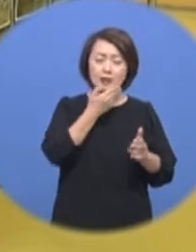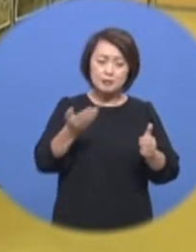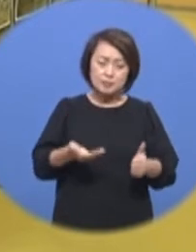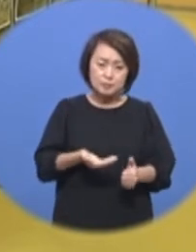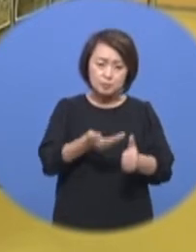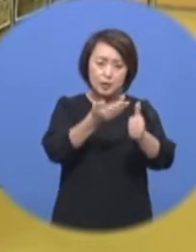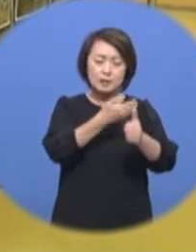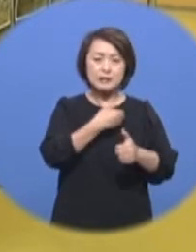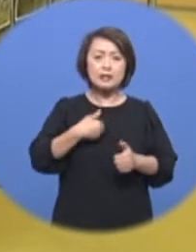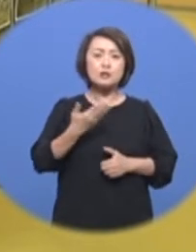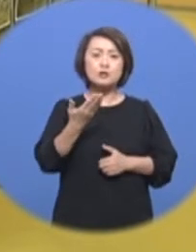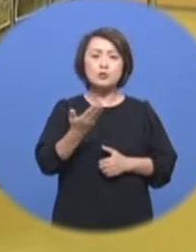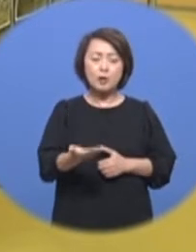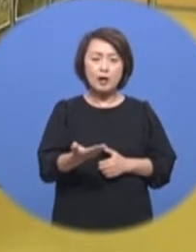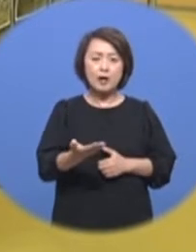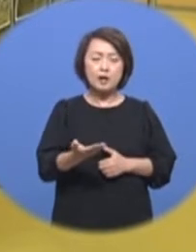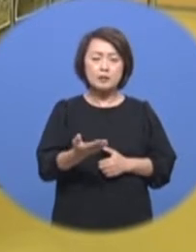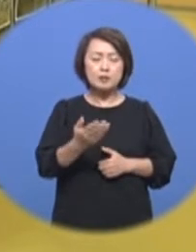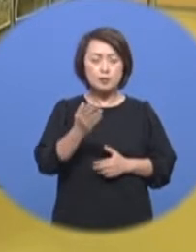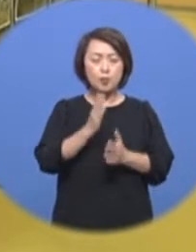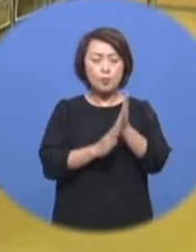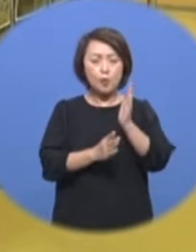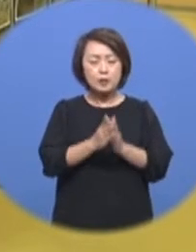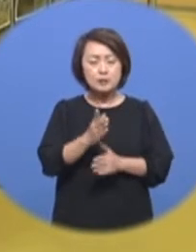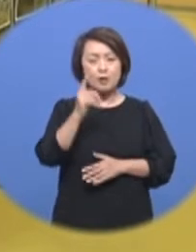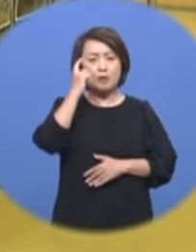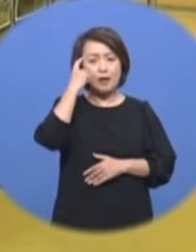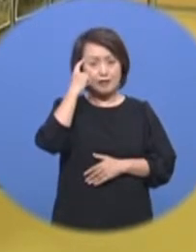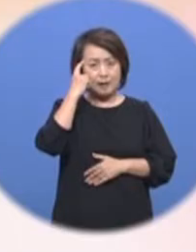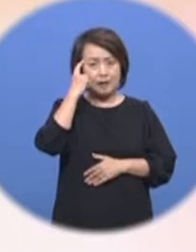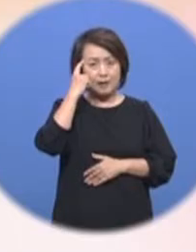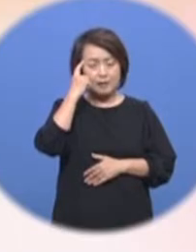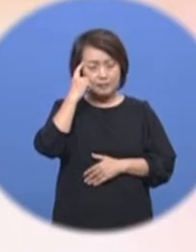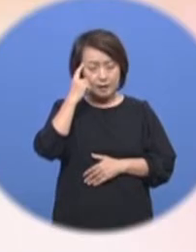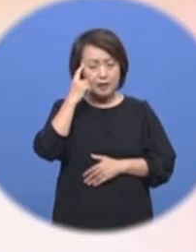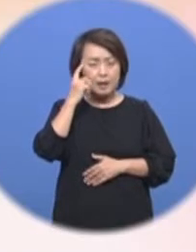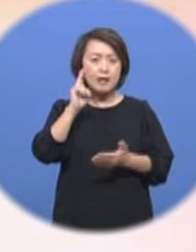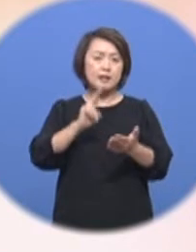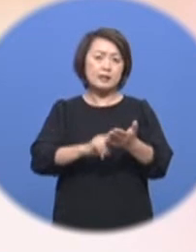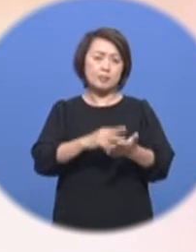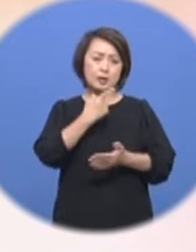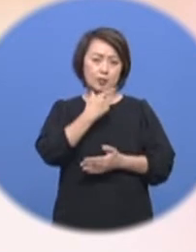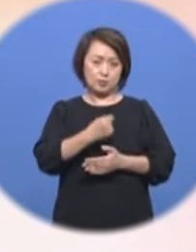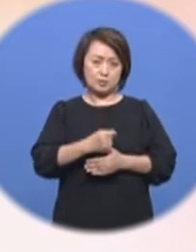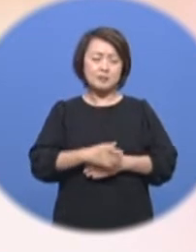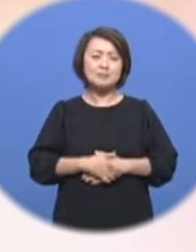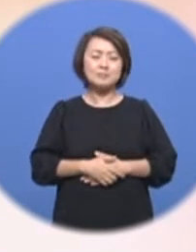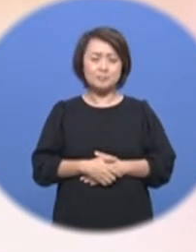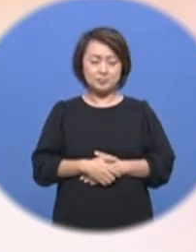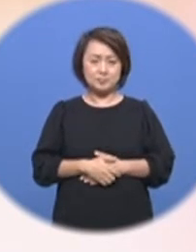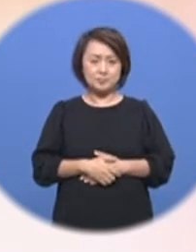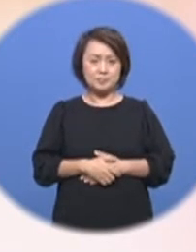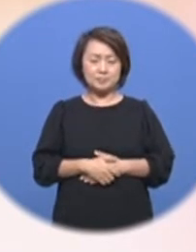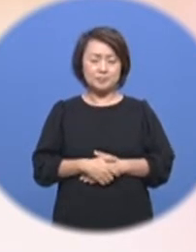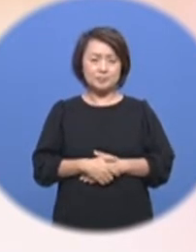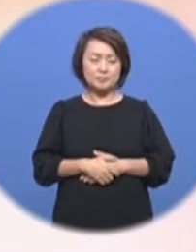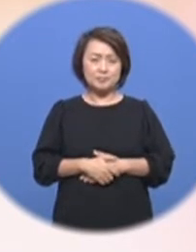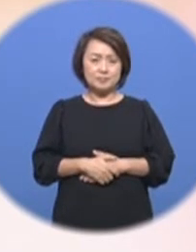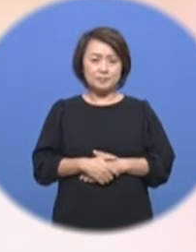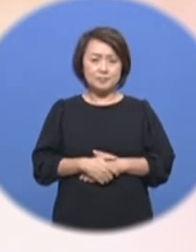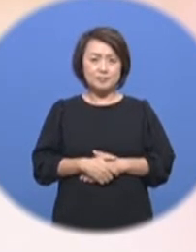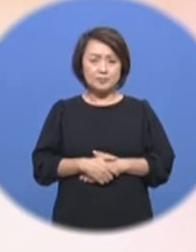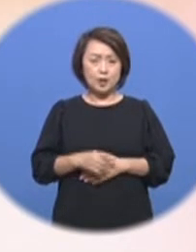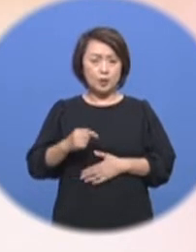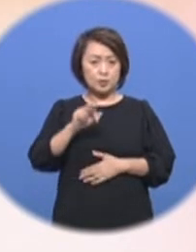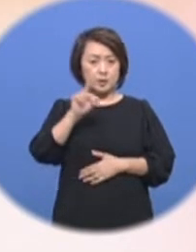どうかということをよく考えていただいて飼うことを決めていただければと思います。また動物